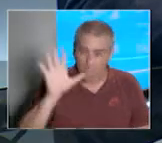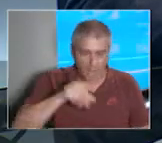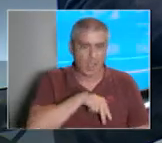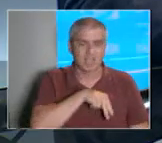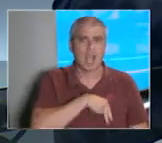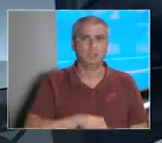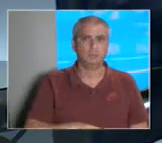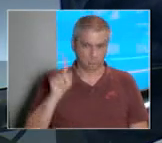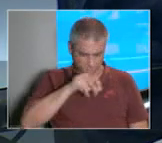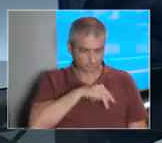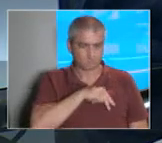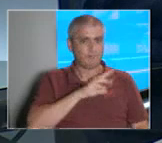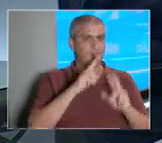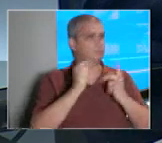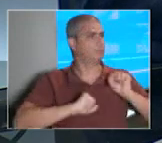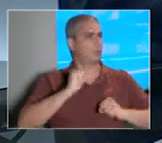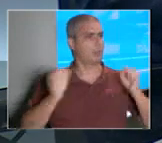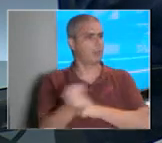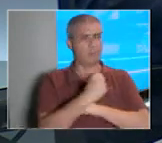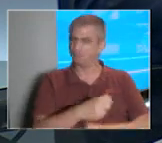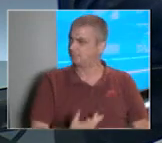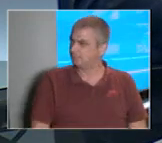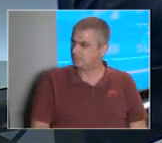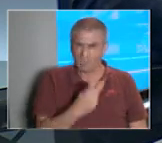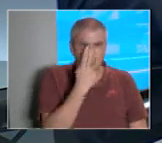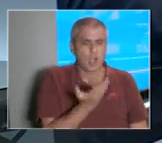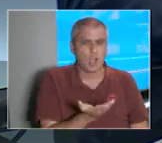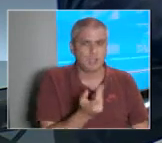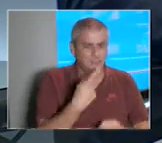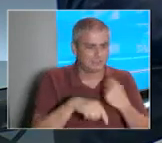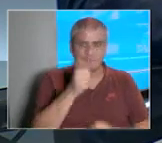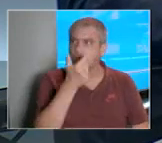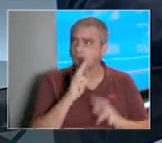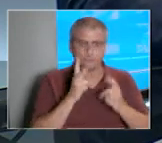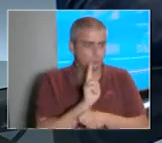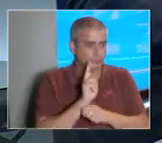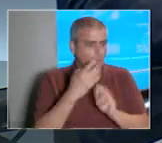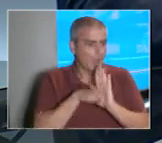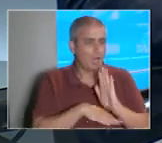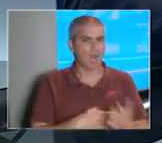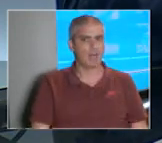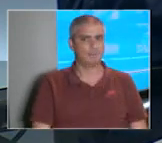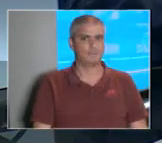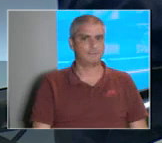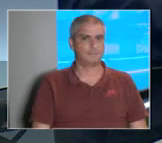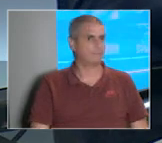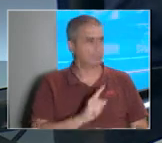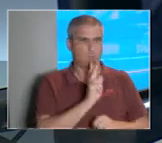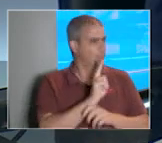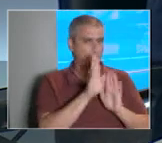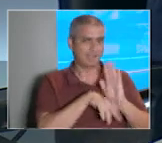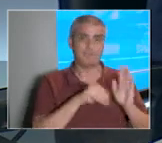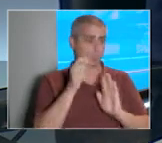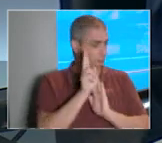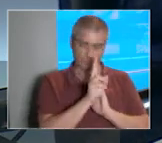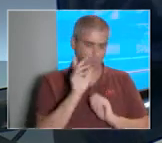לקחת אחריות. לקחת אחריות. ואם הציבור יתנהג מופקר? שנייה, רגע. אבל אתה רואה כאן שבסבב הראשון הציבור שמר על הכללים. הרי גם הציבור לא שמר על הכללים, הוא היה